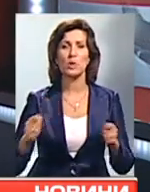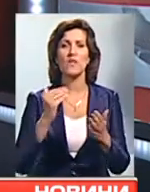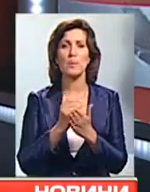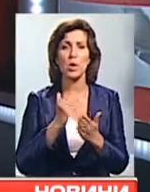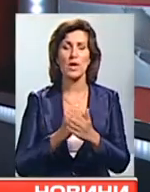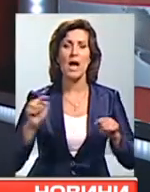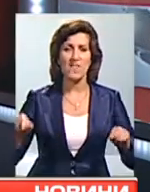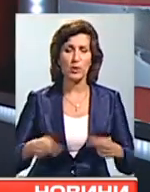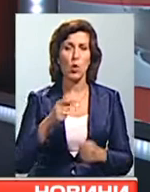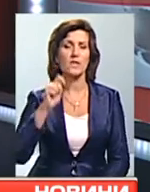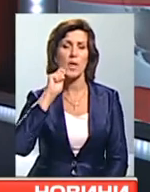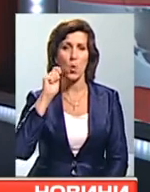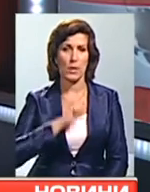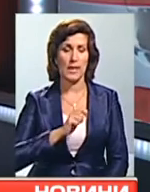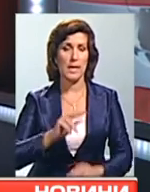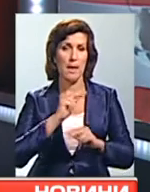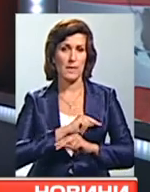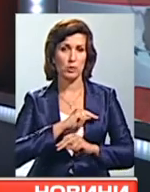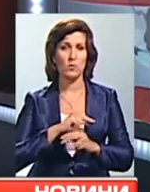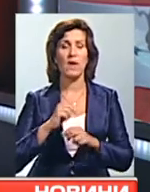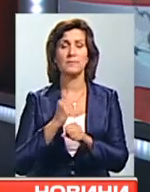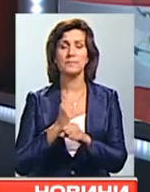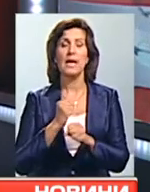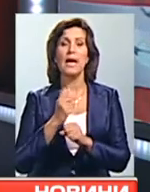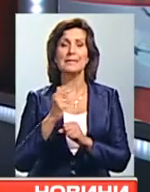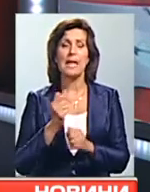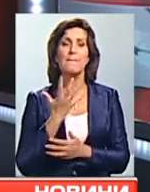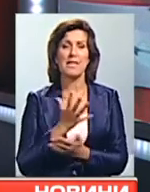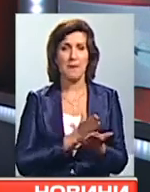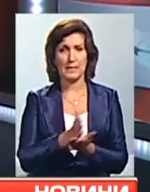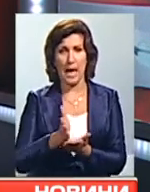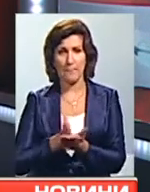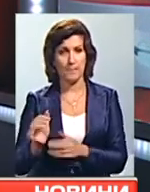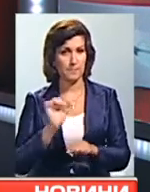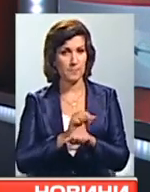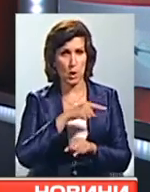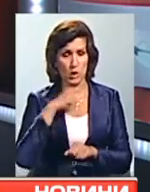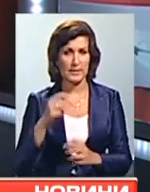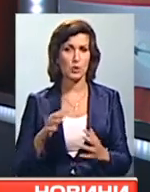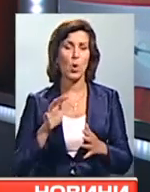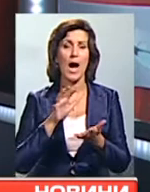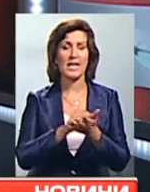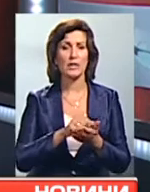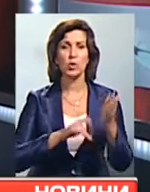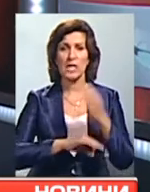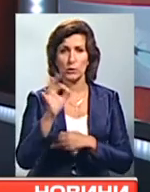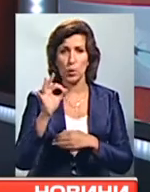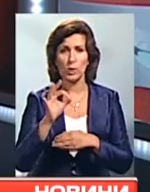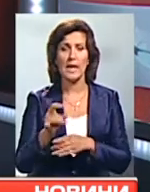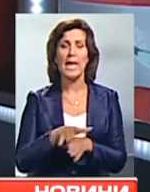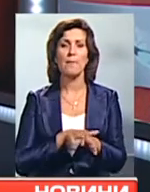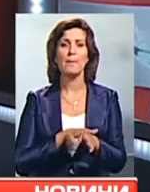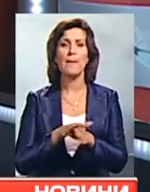програму відновлення України. Працювати збираються за 5 напрямками. Зупинити російську агресію на Сході,